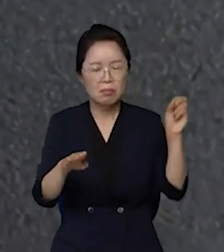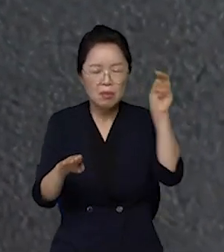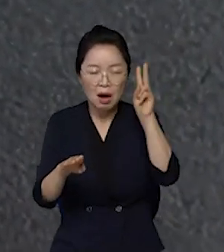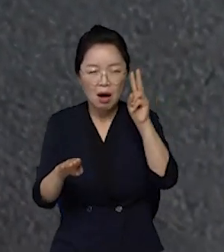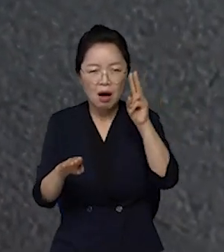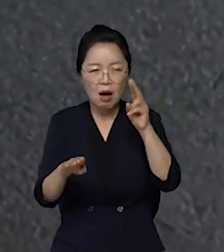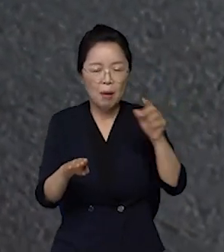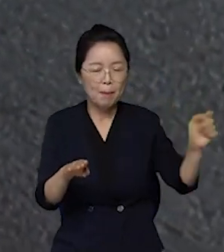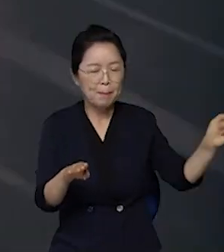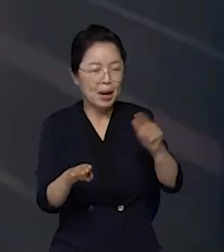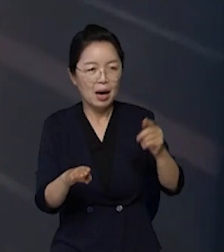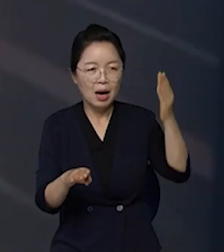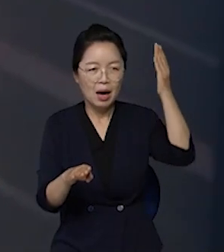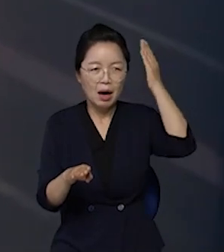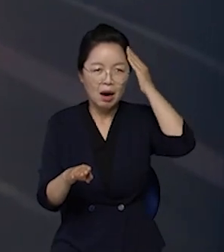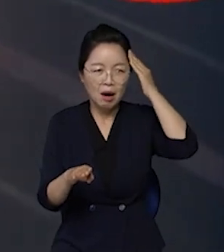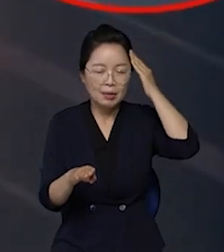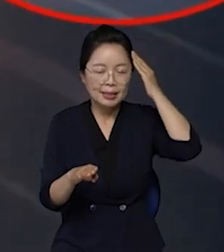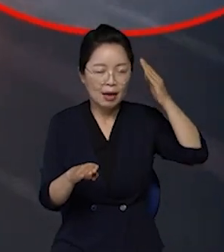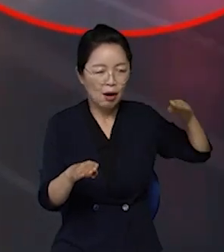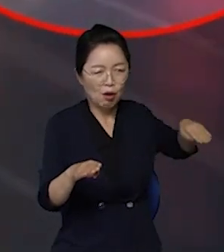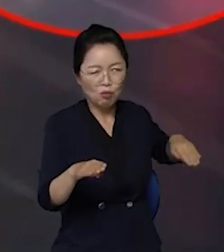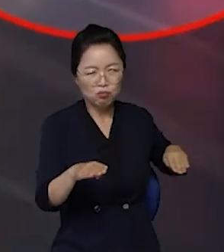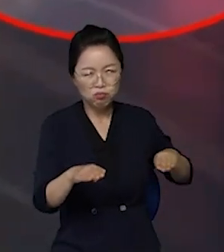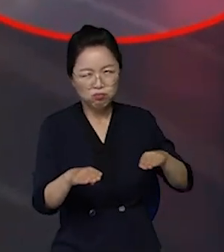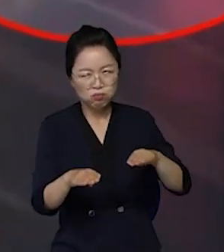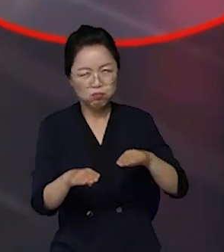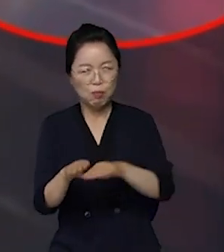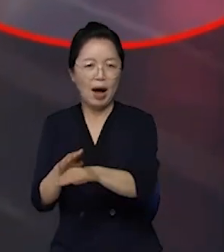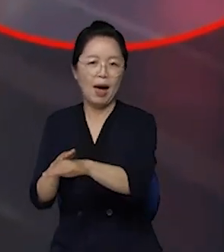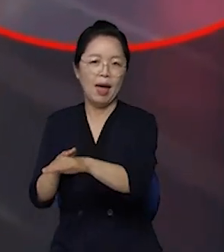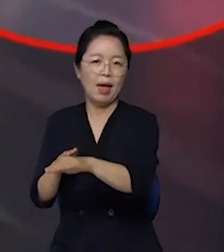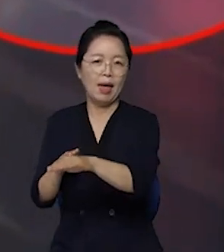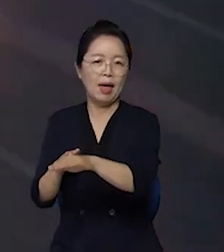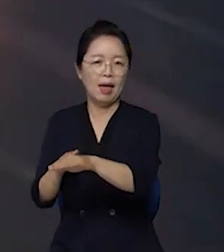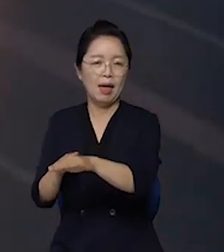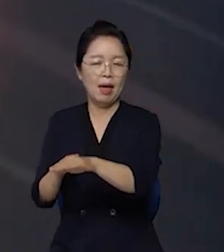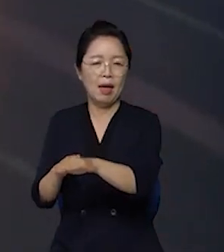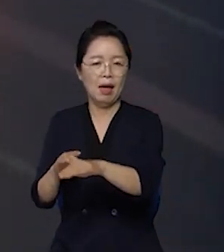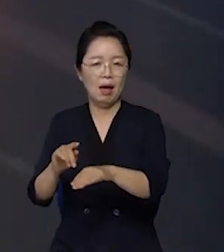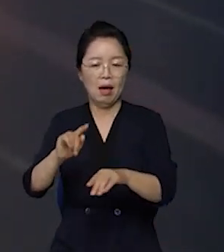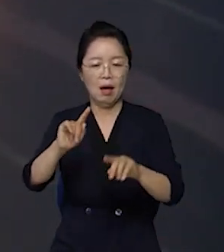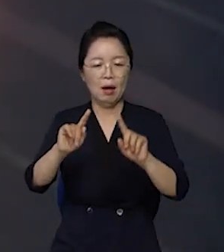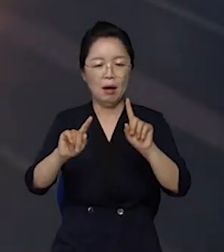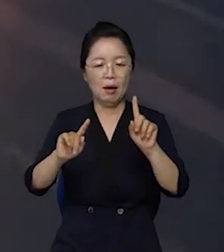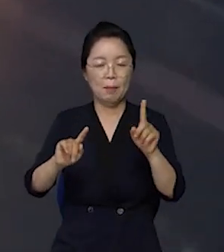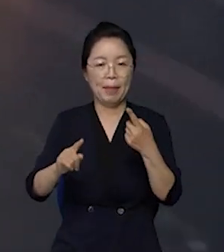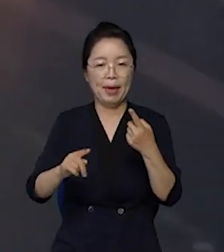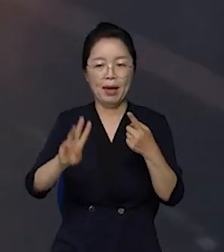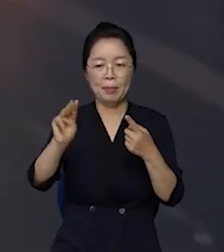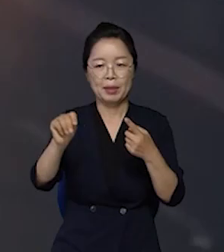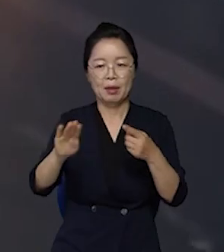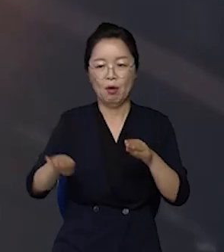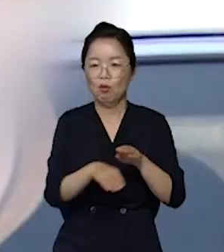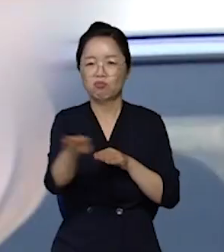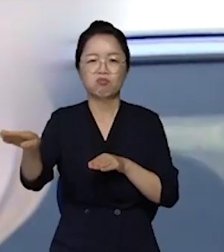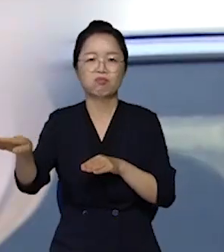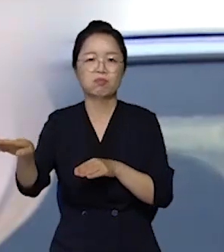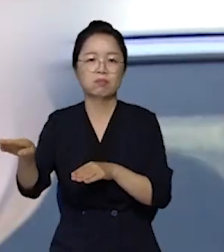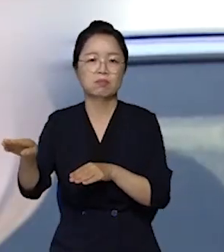엄청난 속도로 달려 오던 검정색 승합차가 승용차를 들이받아 짜 100m 가까이 날아 갑니다